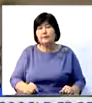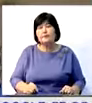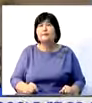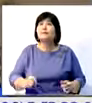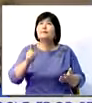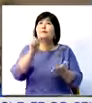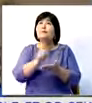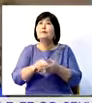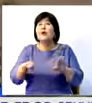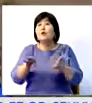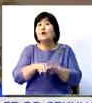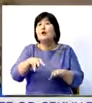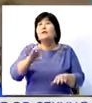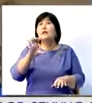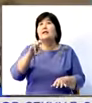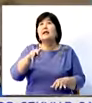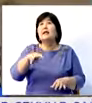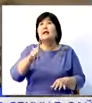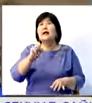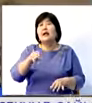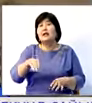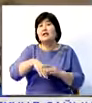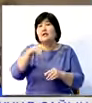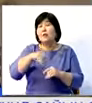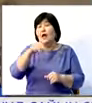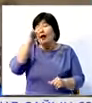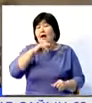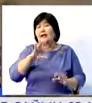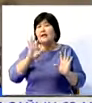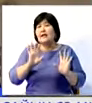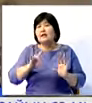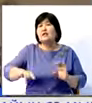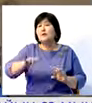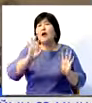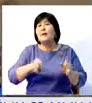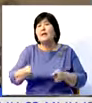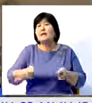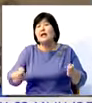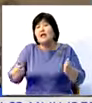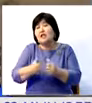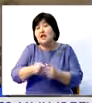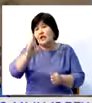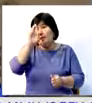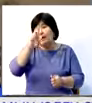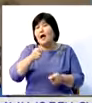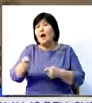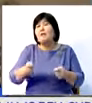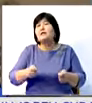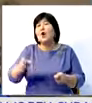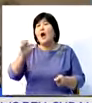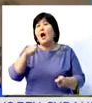Міндетті түрде мәслихат депутаттарының Қазақстан Республикасы президенті жанындағы мемлекеттік басқару